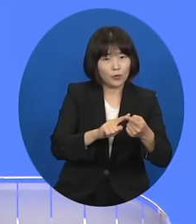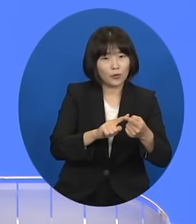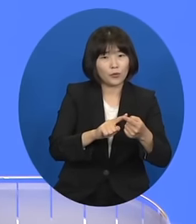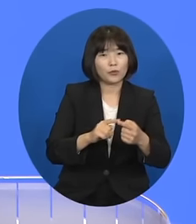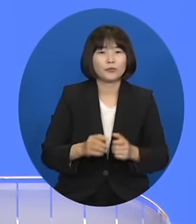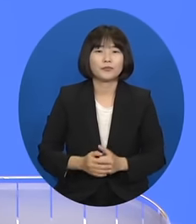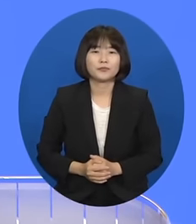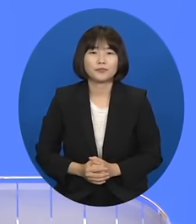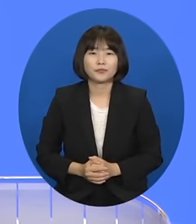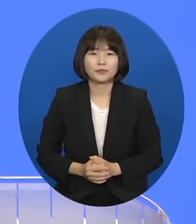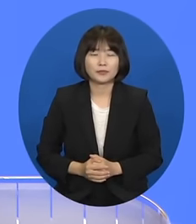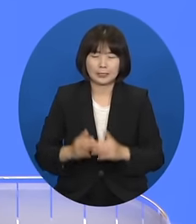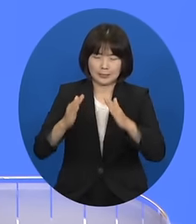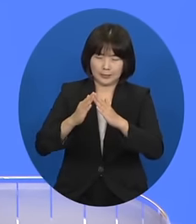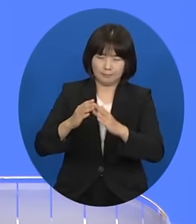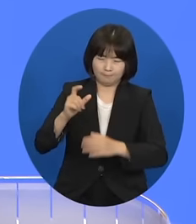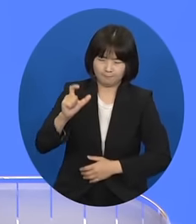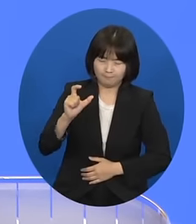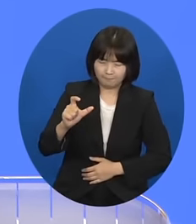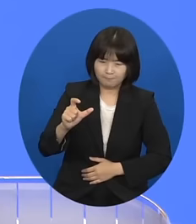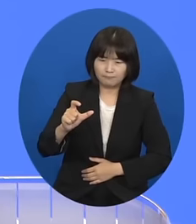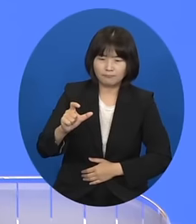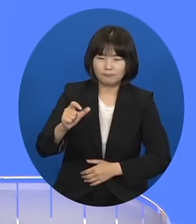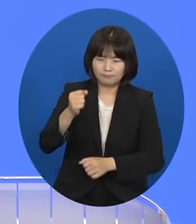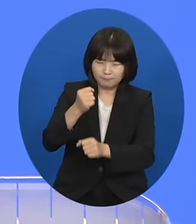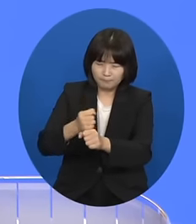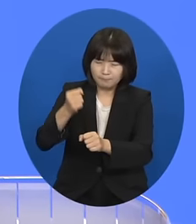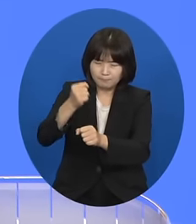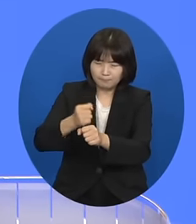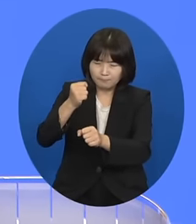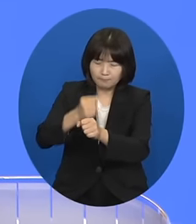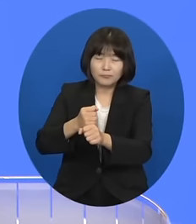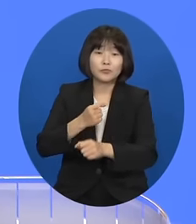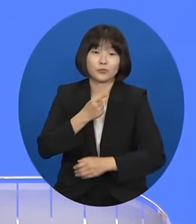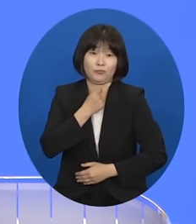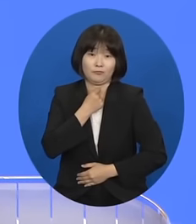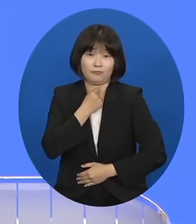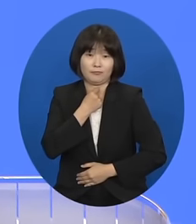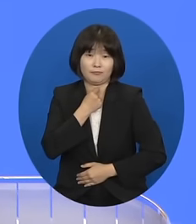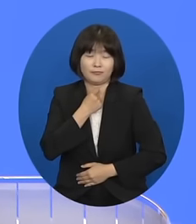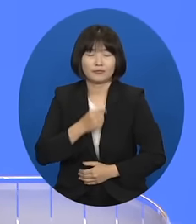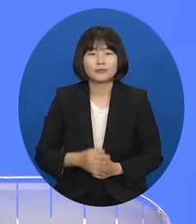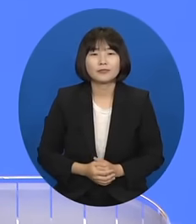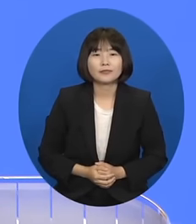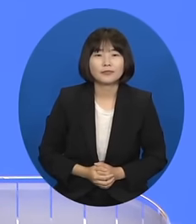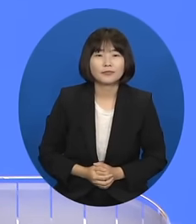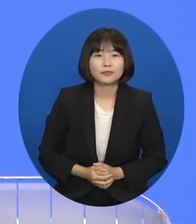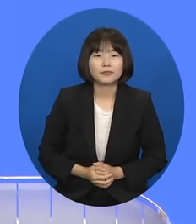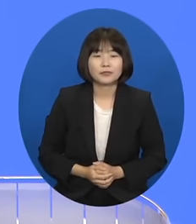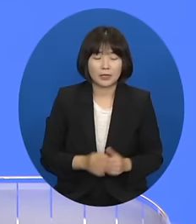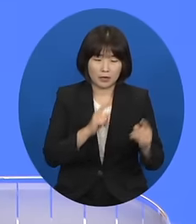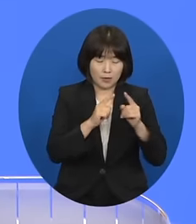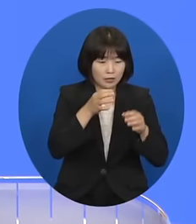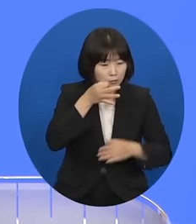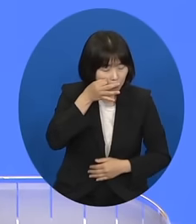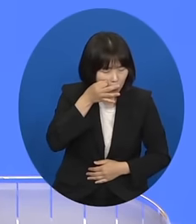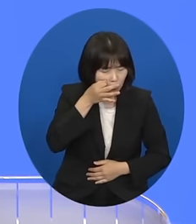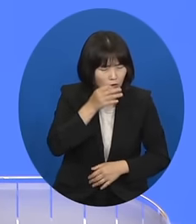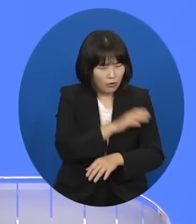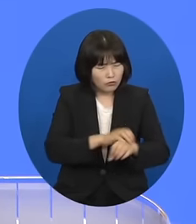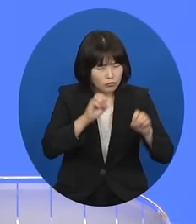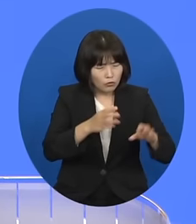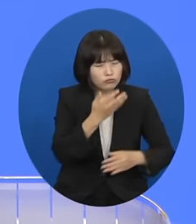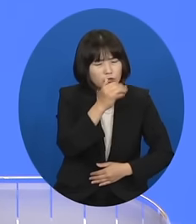그 든든하게 세워지듯이 그렇게 되기를 다 원하실 겁니다. 근데 이 말씀이 보면 헛수고가 될 수 있다는